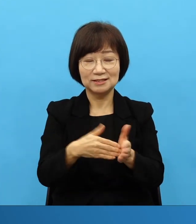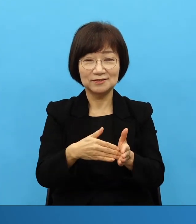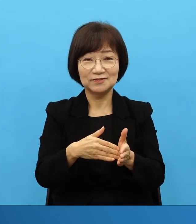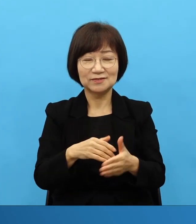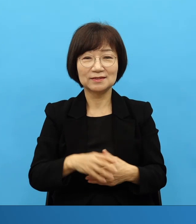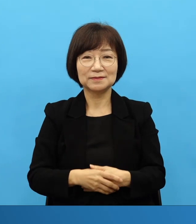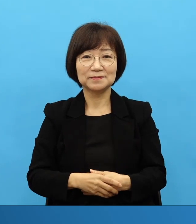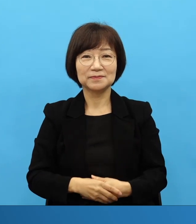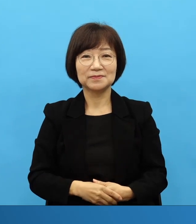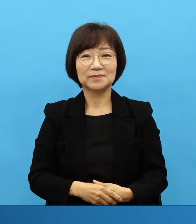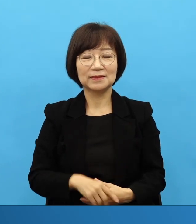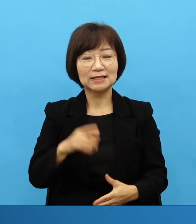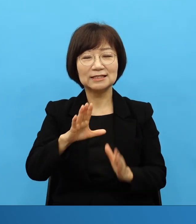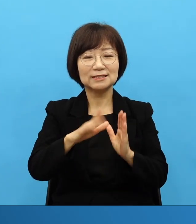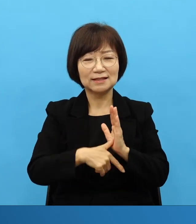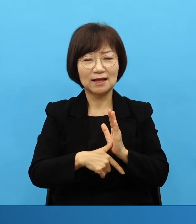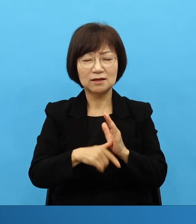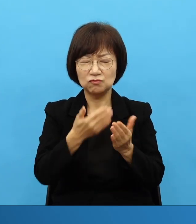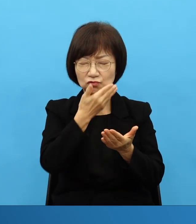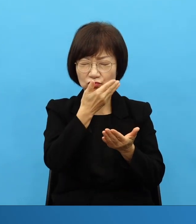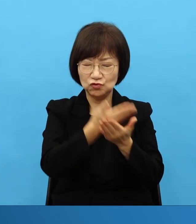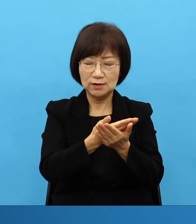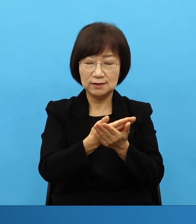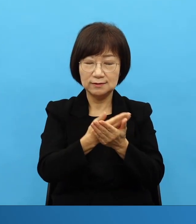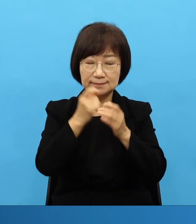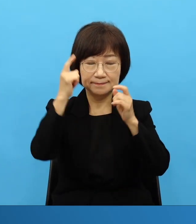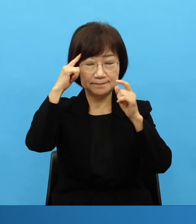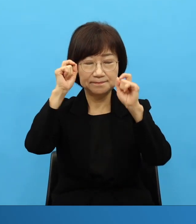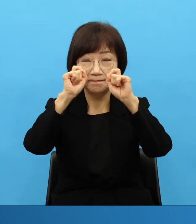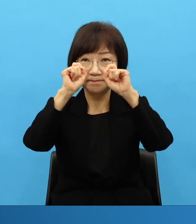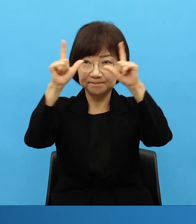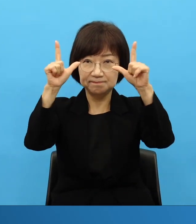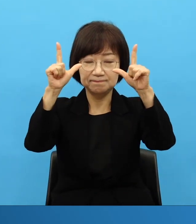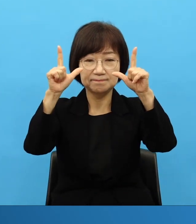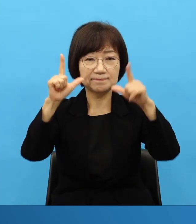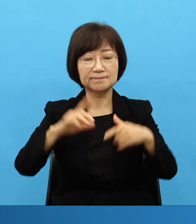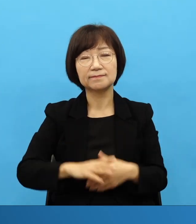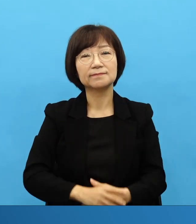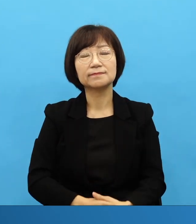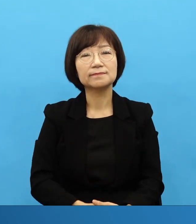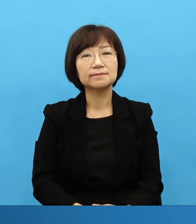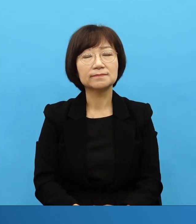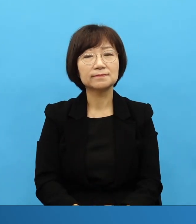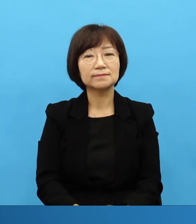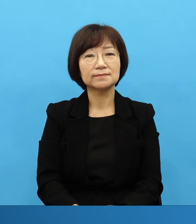거를 거기서 깨달아진 거죠. And as I came to this church, I realized something tremendous.